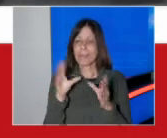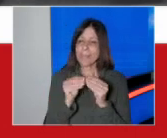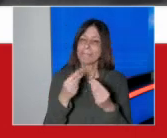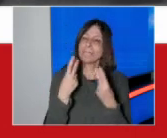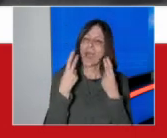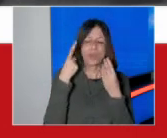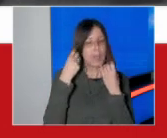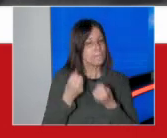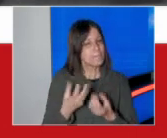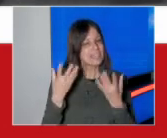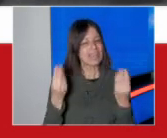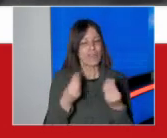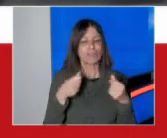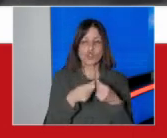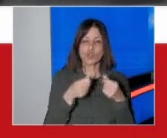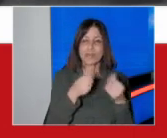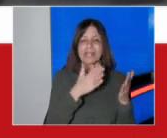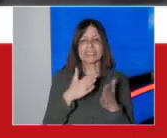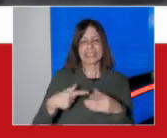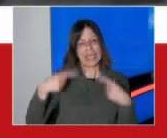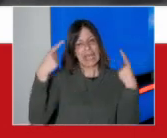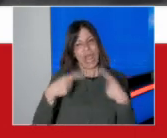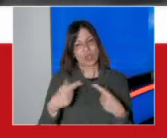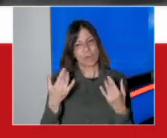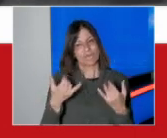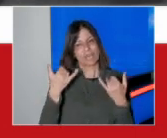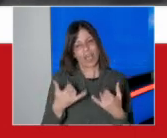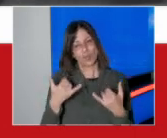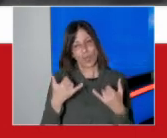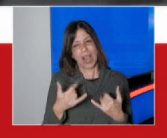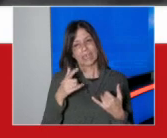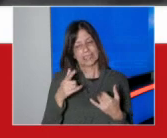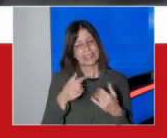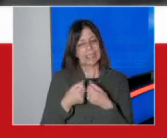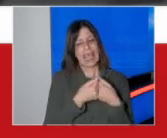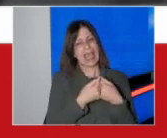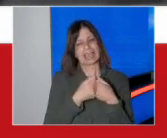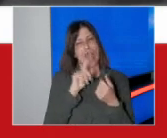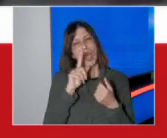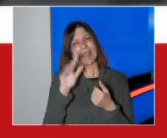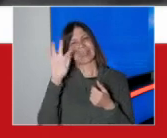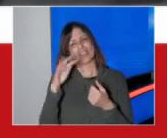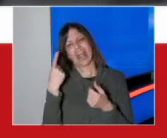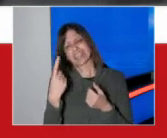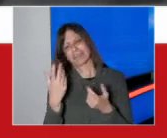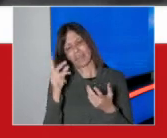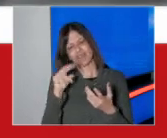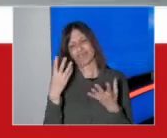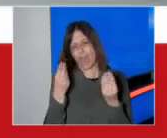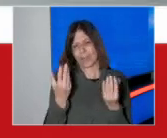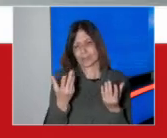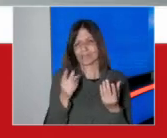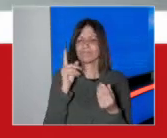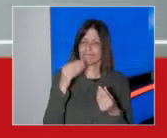הם התעסקו עם דברים שקשורים לסדר היום ולאקטואליה, זה האתגר. לא להיות כוכב טיק טוק מטעם עצמך, יש המון כאלה. נכון,